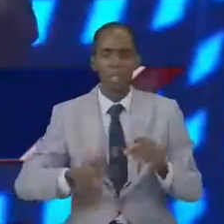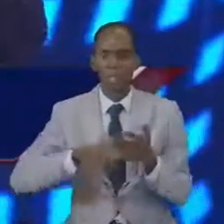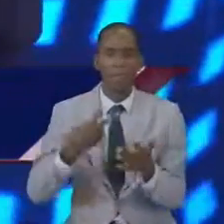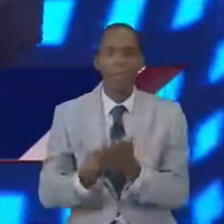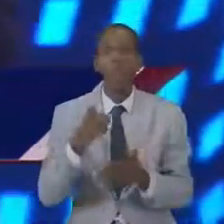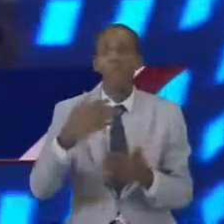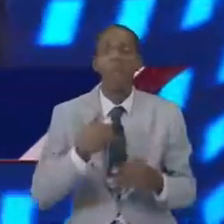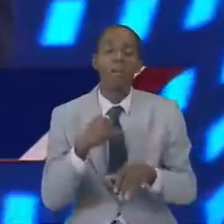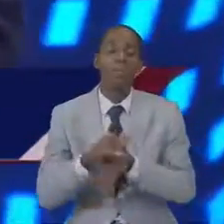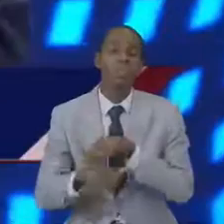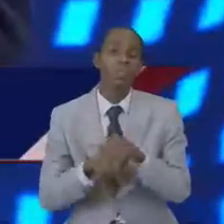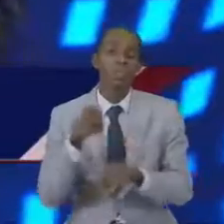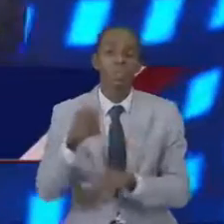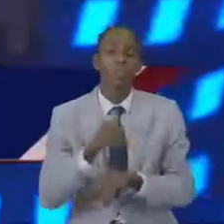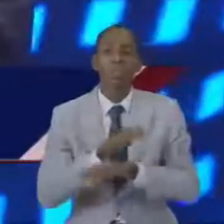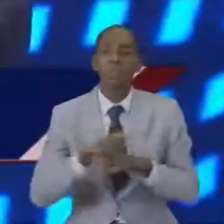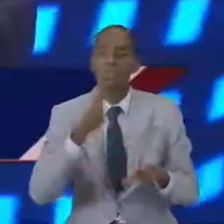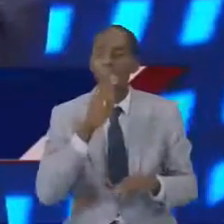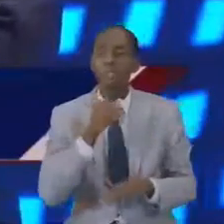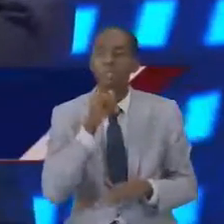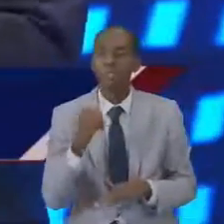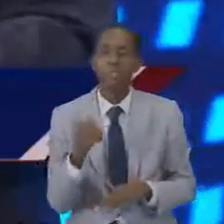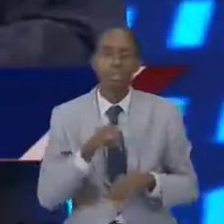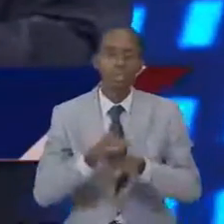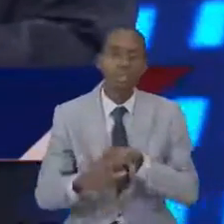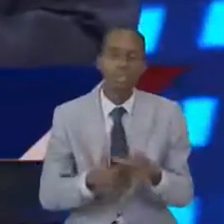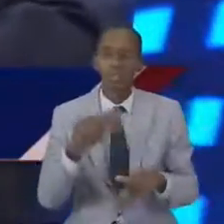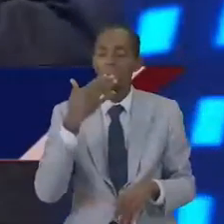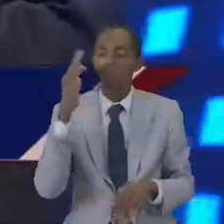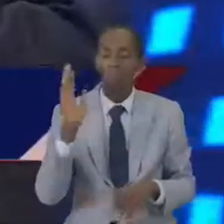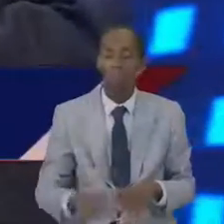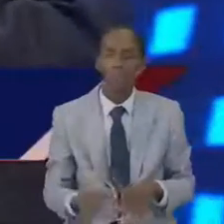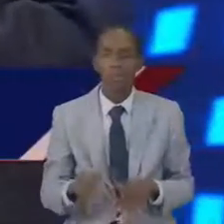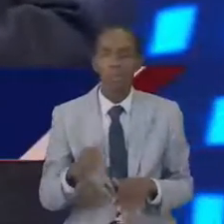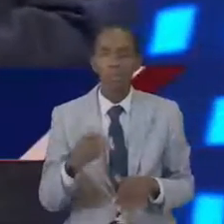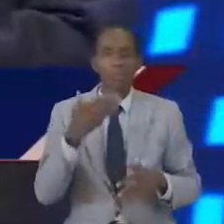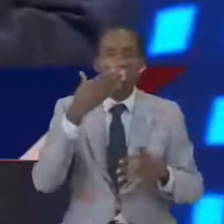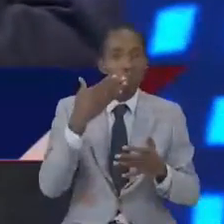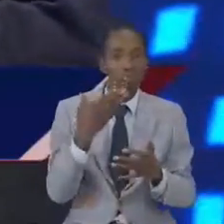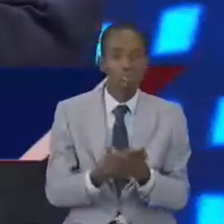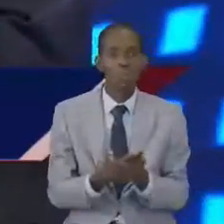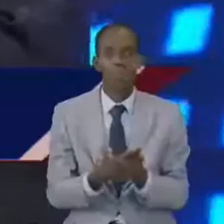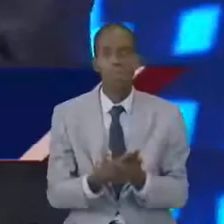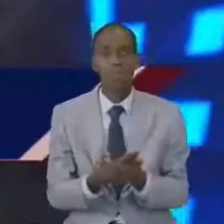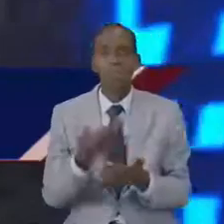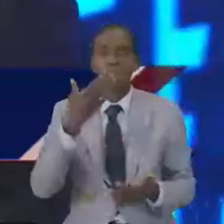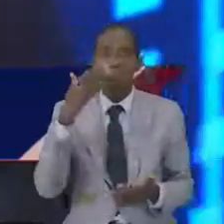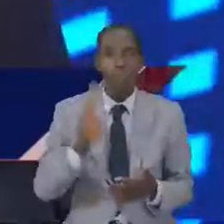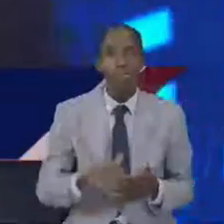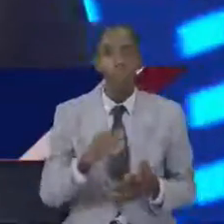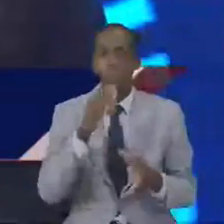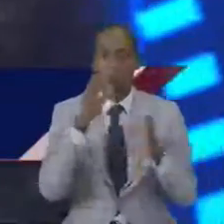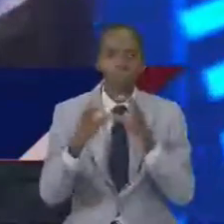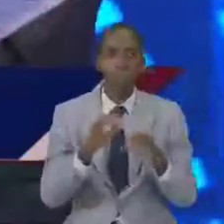toi-même ne vous y trompez pas les mauvaises compagnies corrompre les bonnes mœurs maintenant dans